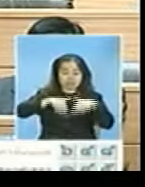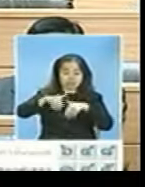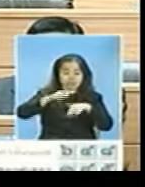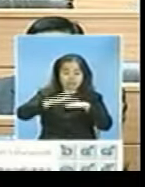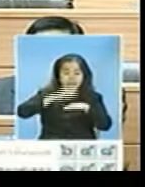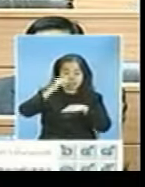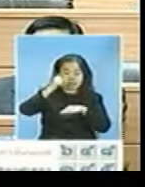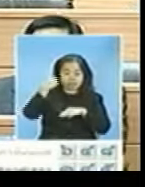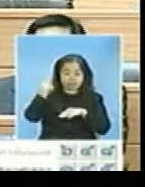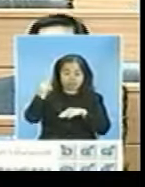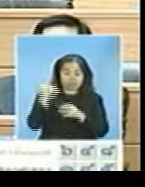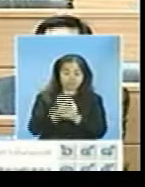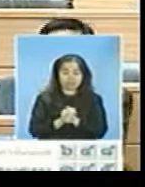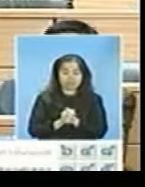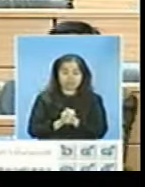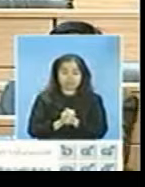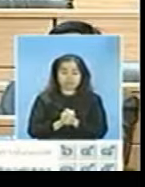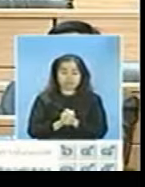น